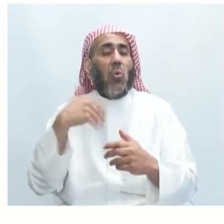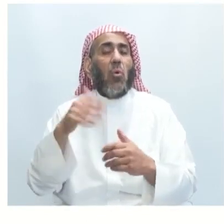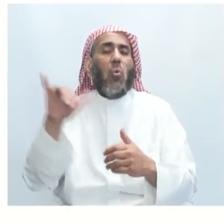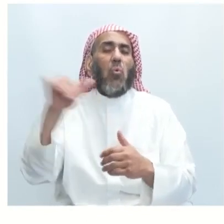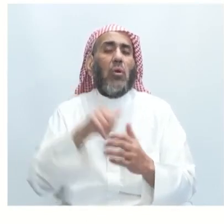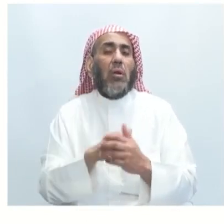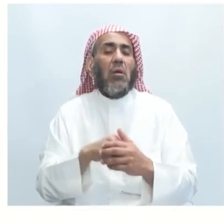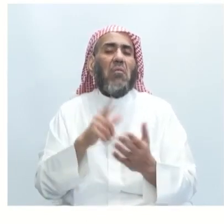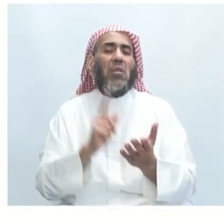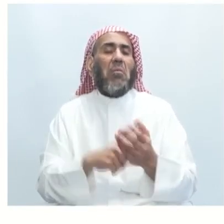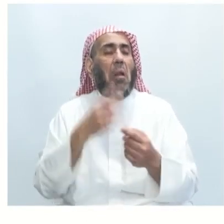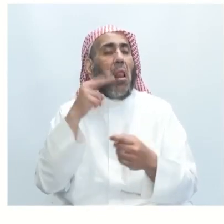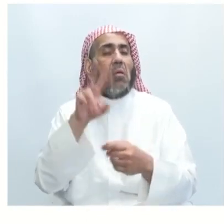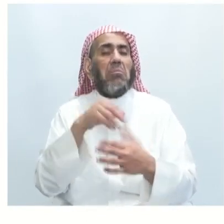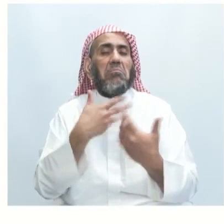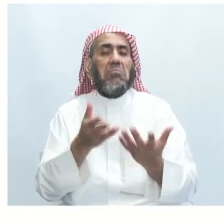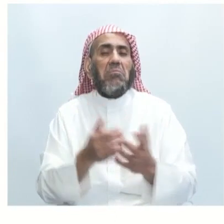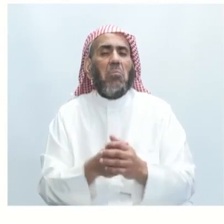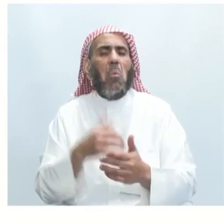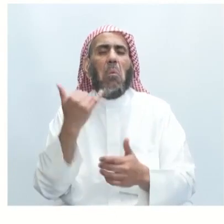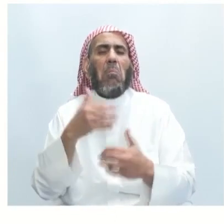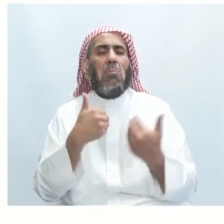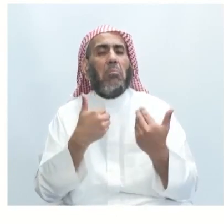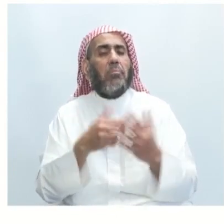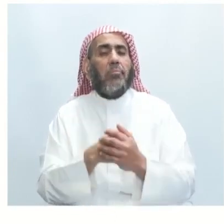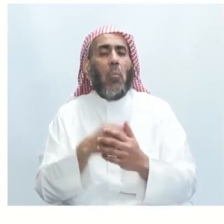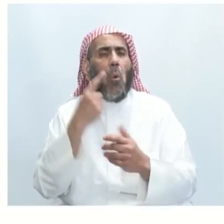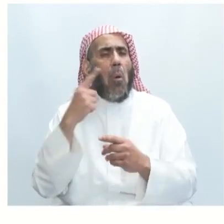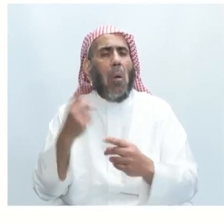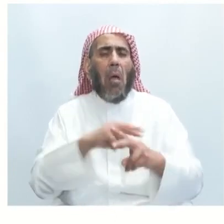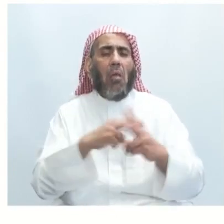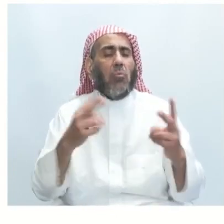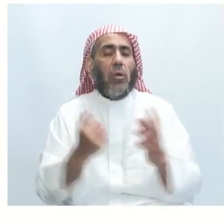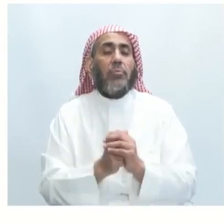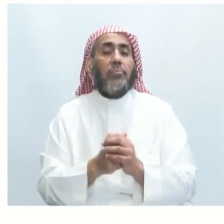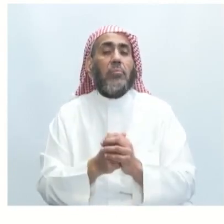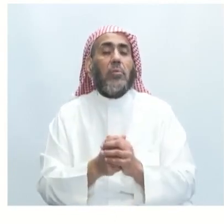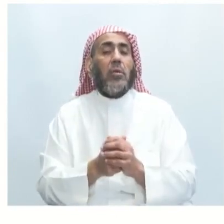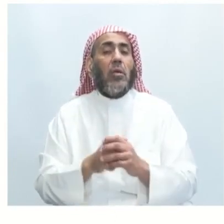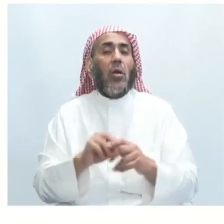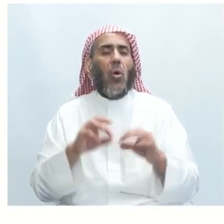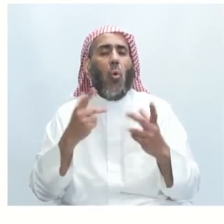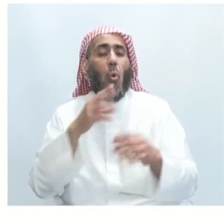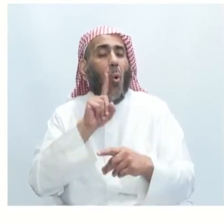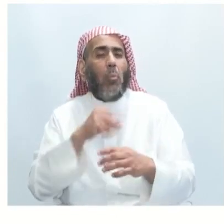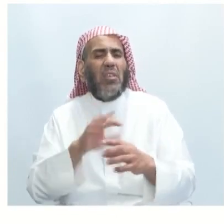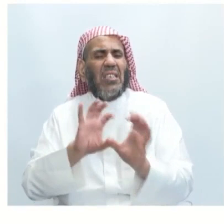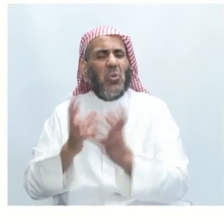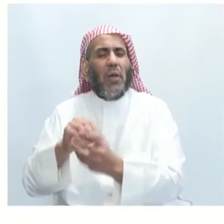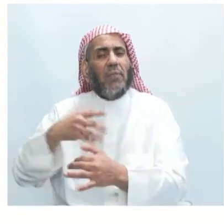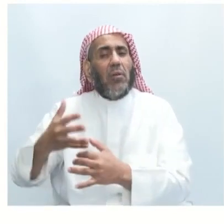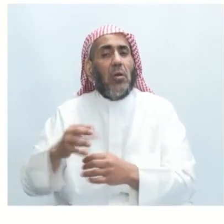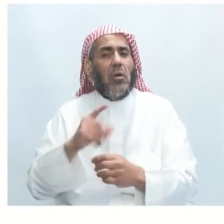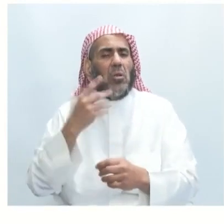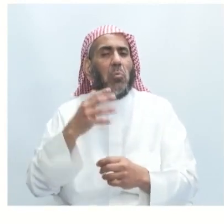حضوره فانكم لن تشاهدوه ولن ا تلاحظو الام المنشغل عن طفلها في حجره اخرى